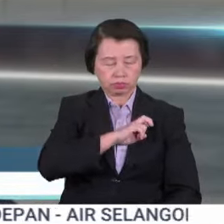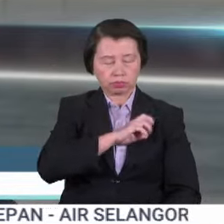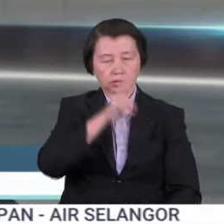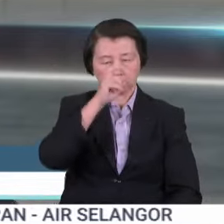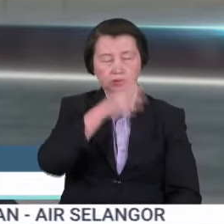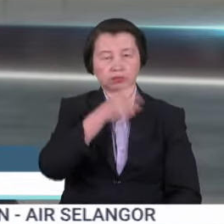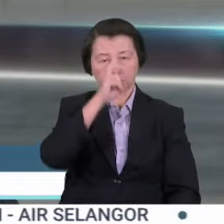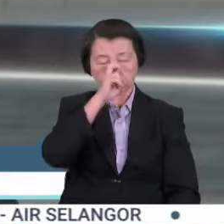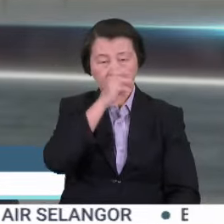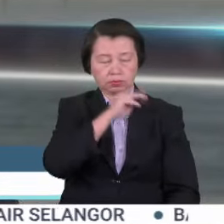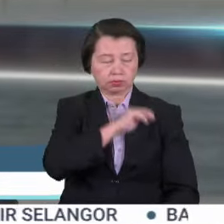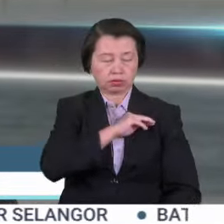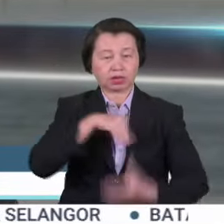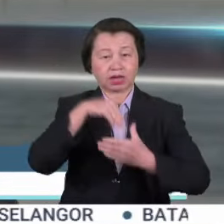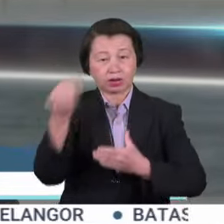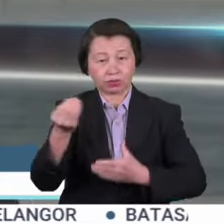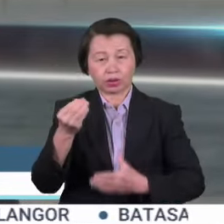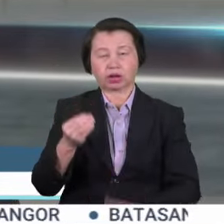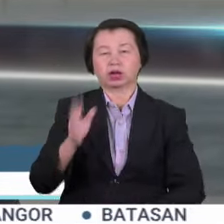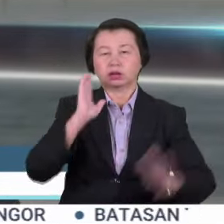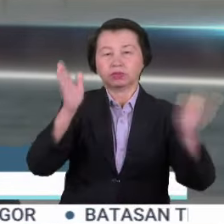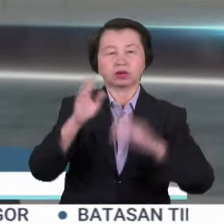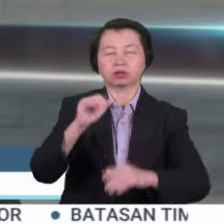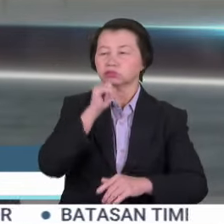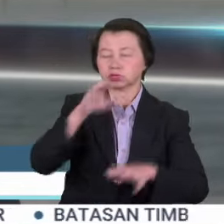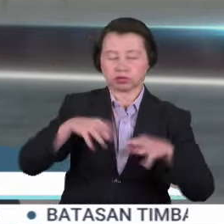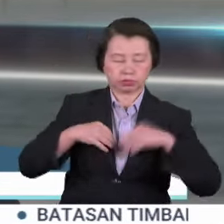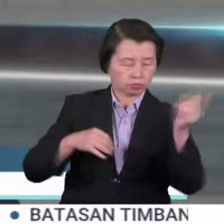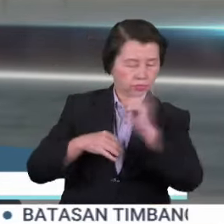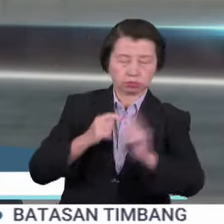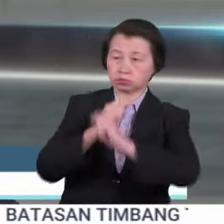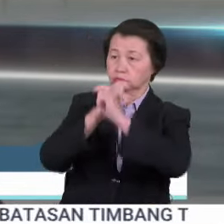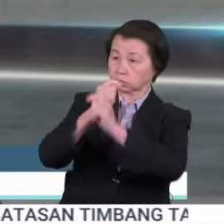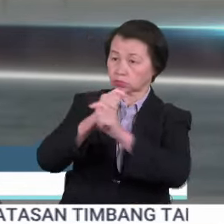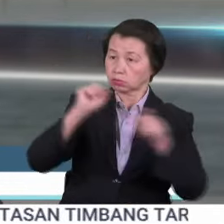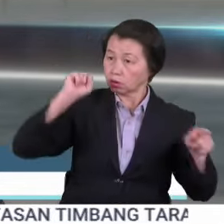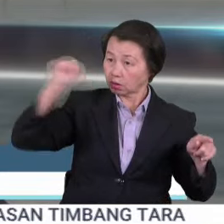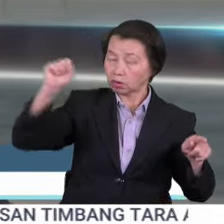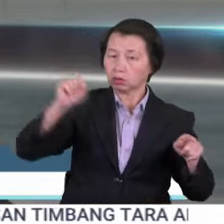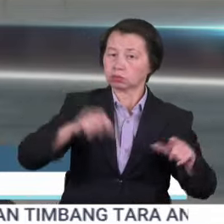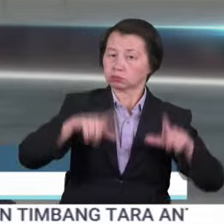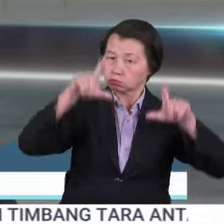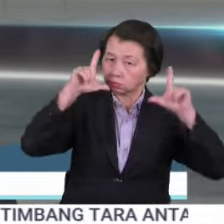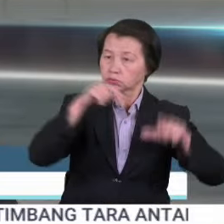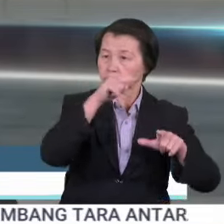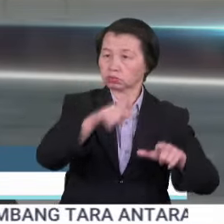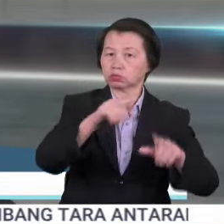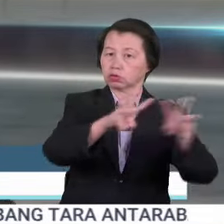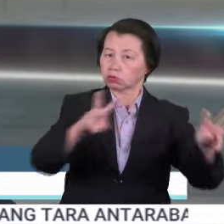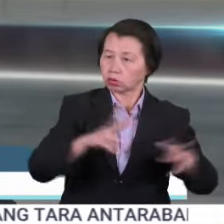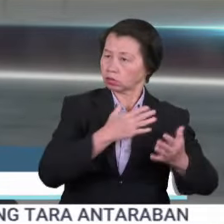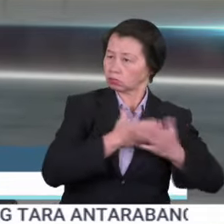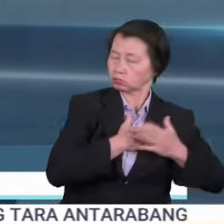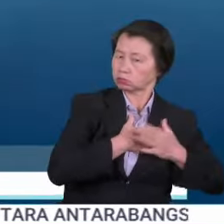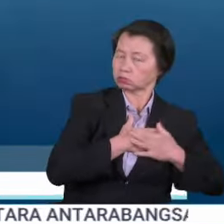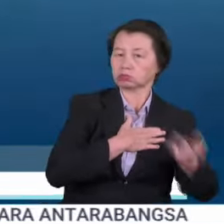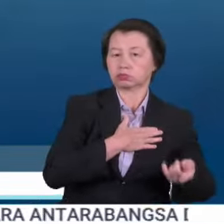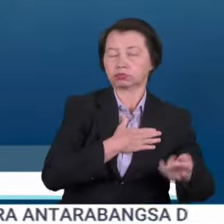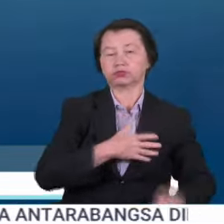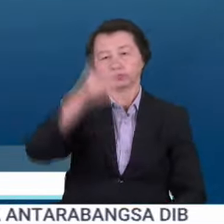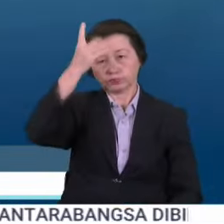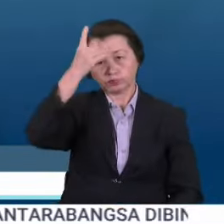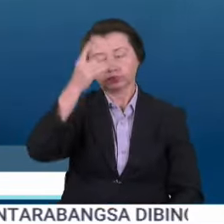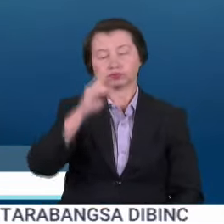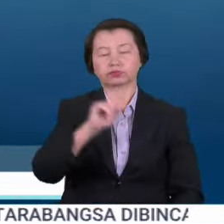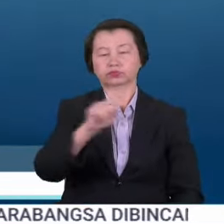Sri Dr. Zamri Abdul Kadir, Malaysia tidak akan berkompromi dalam mempertahankan kedaulatan dan integriti wilayahnya. Dato'